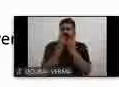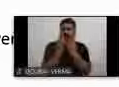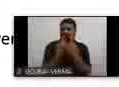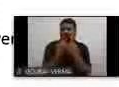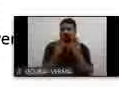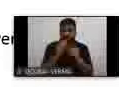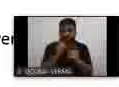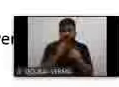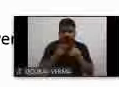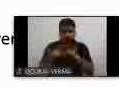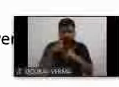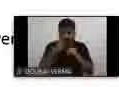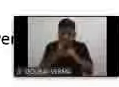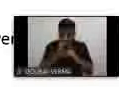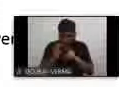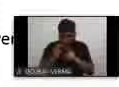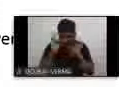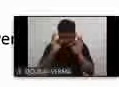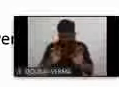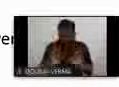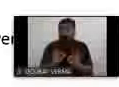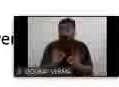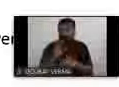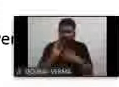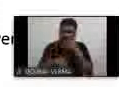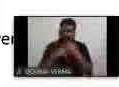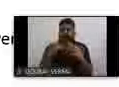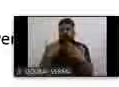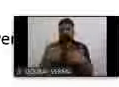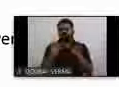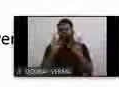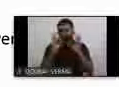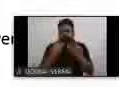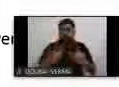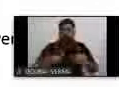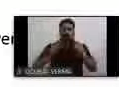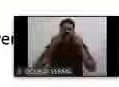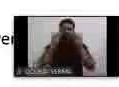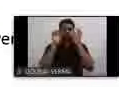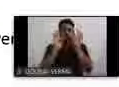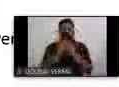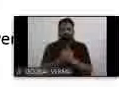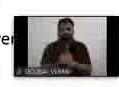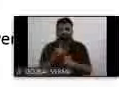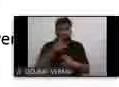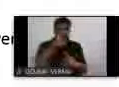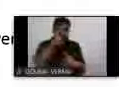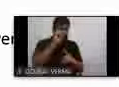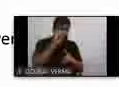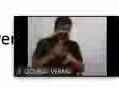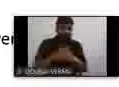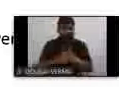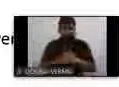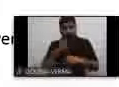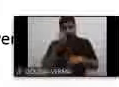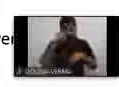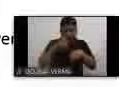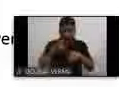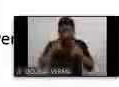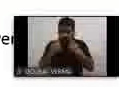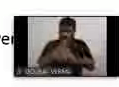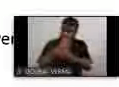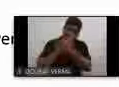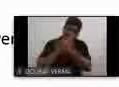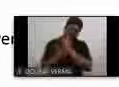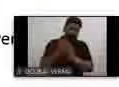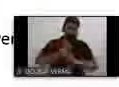दैट देन यू विल डेफिनेटली गेट अ वेरी गुड असेसमेंट रिजल्ट. बट ऑलवेज रिमेम्बर ये एक बार में असेसमेंट नहीं हो सकता